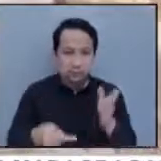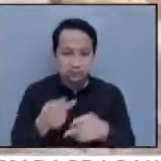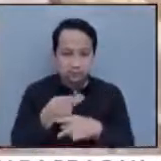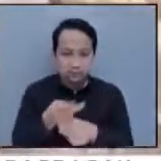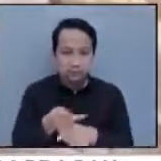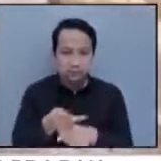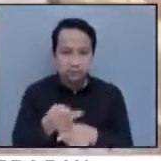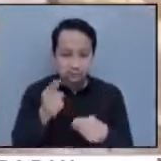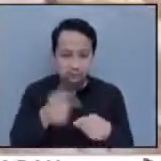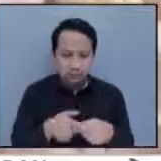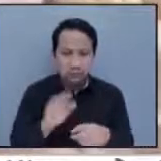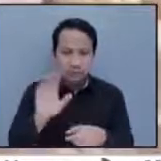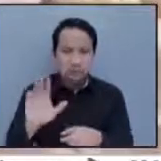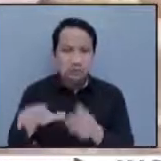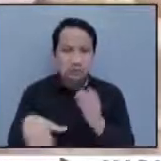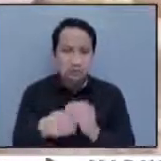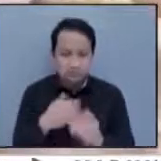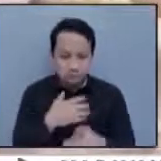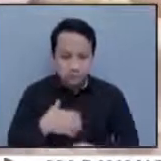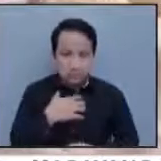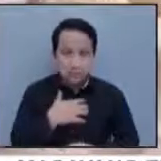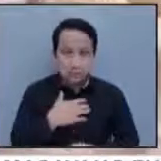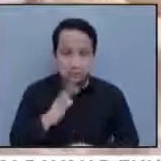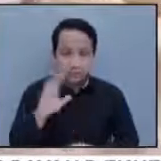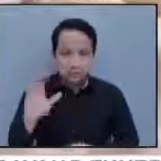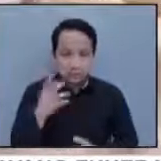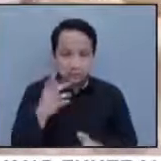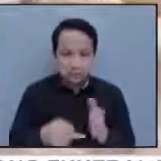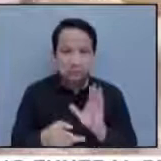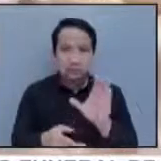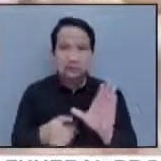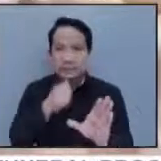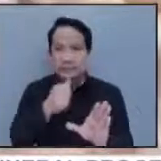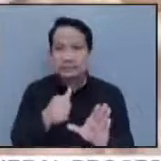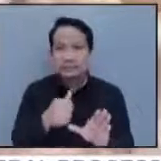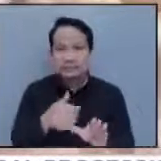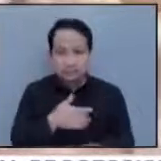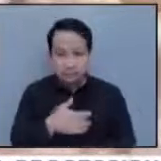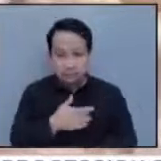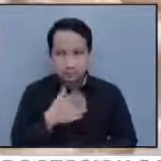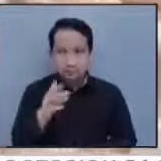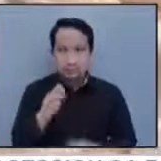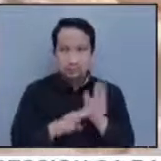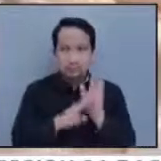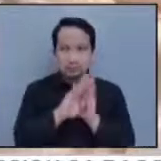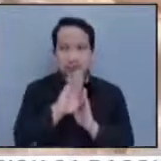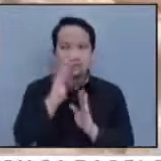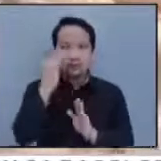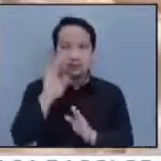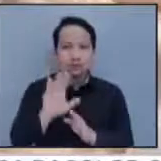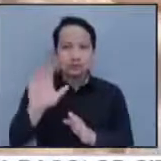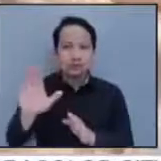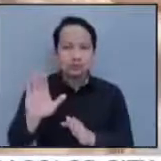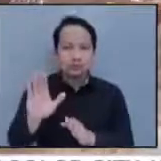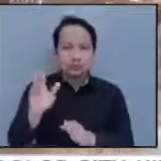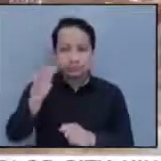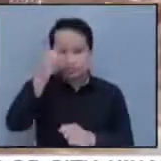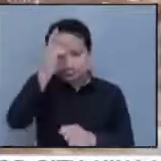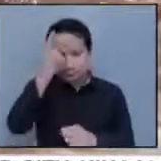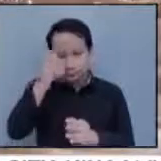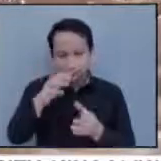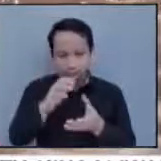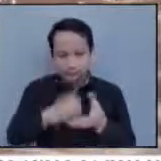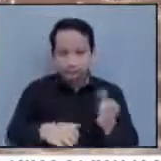petrolyo. Pero reklamo ng mga nagtitinda, bagamat hindi pa nga nila ramdam yung taas ng presyo dahil sa bird flu, tumumal naman